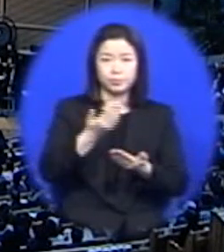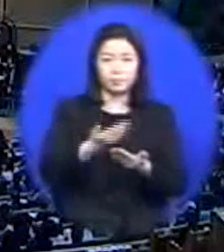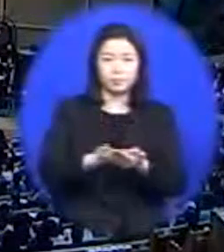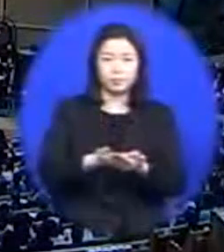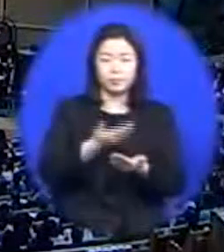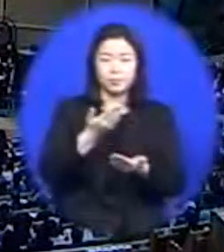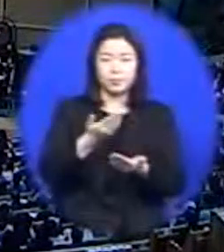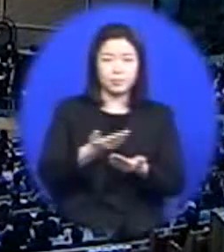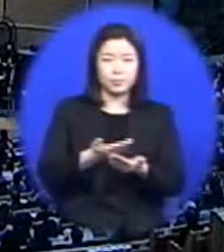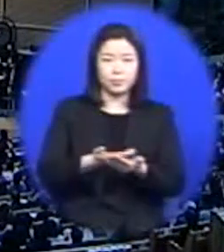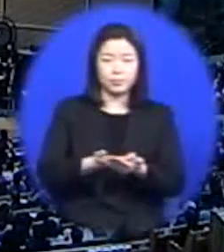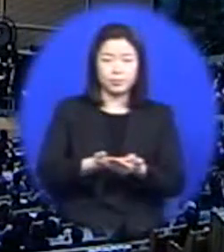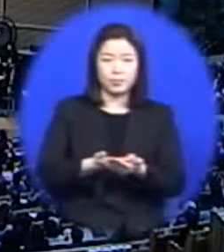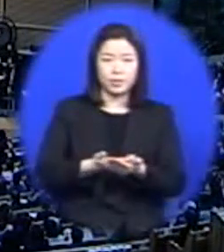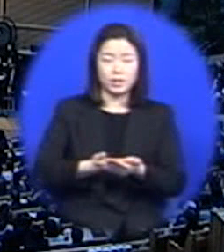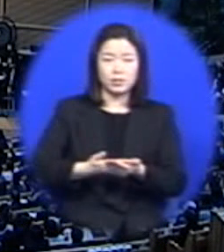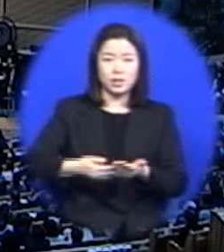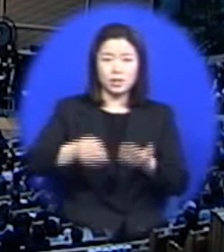임하사